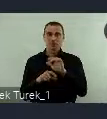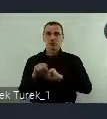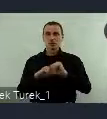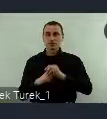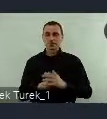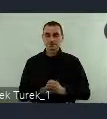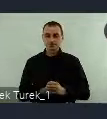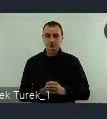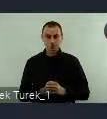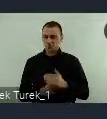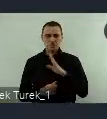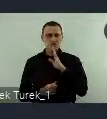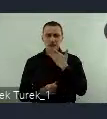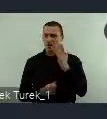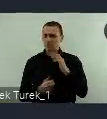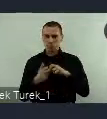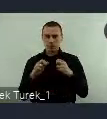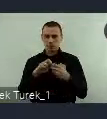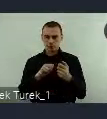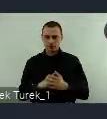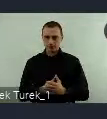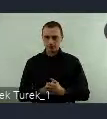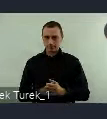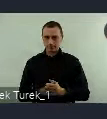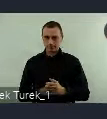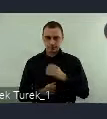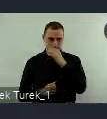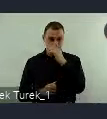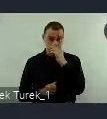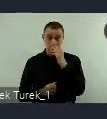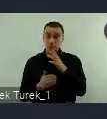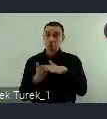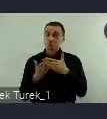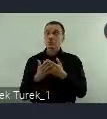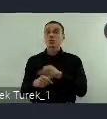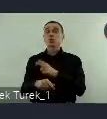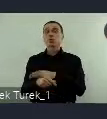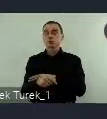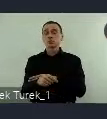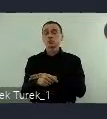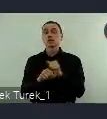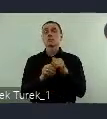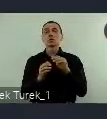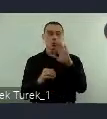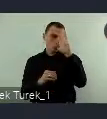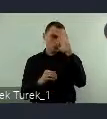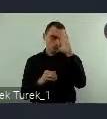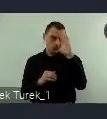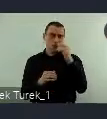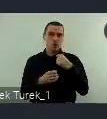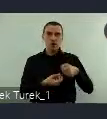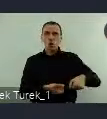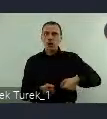nie będzie żadnych problemów z tym to znaczy że urząd gdyby mamy mamy taką sytuację wodzie jestem zaangażowany w hokej w Łodzi bardzo